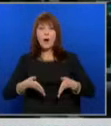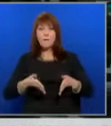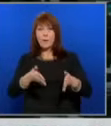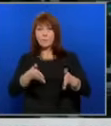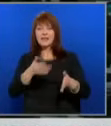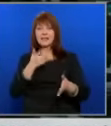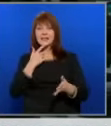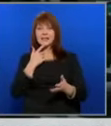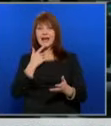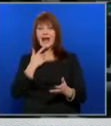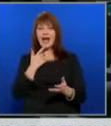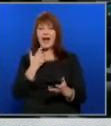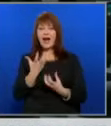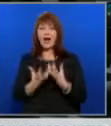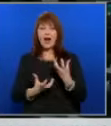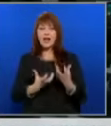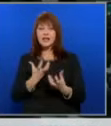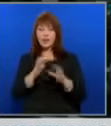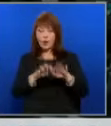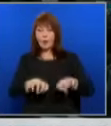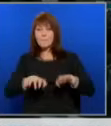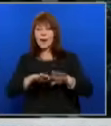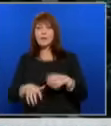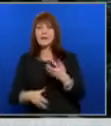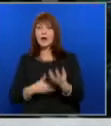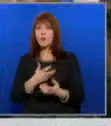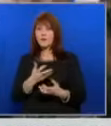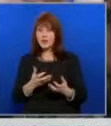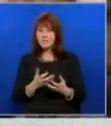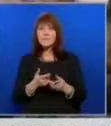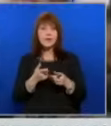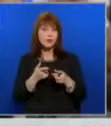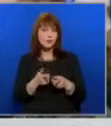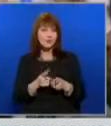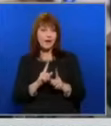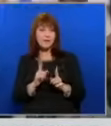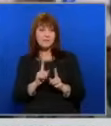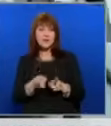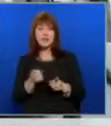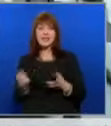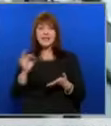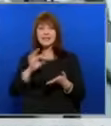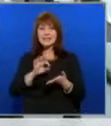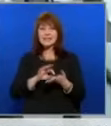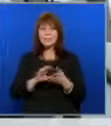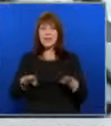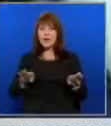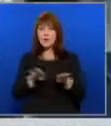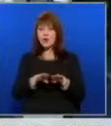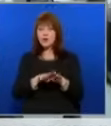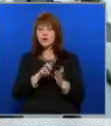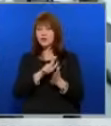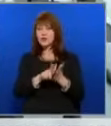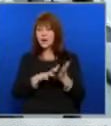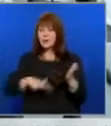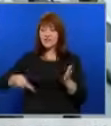горива. Антонио Гутериш поясни, че не очаква краят на тези горива да настъпи едновременно във всички страни, но споразумение